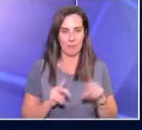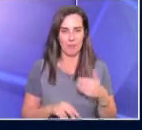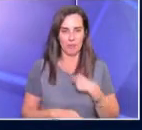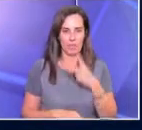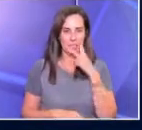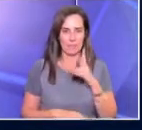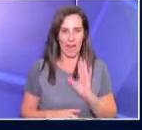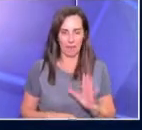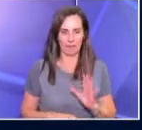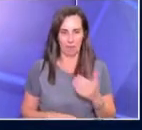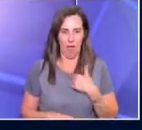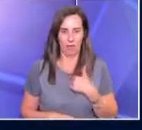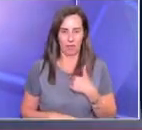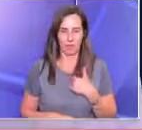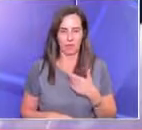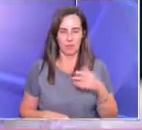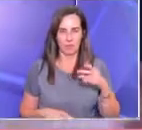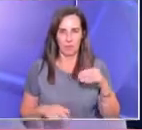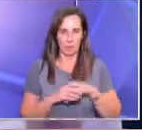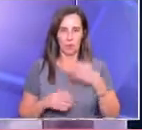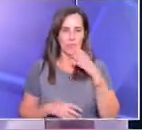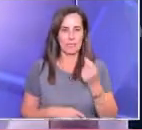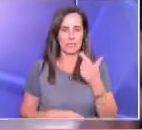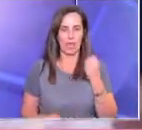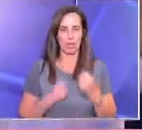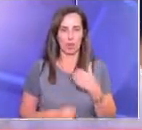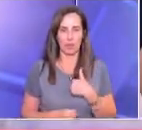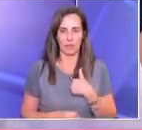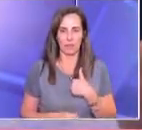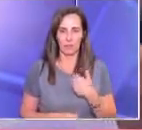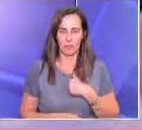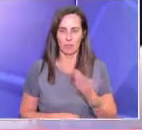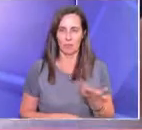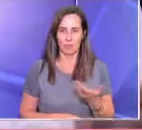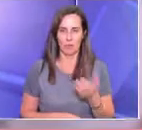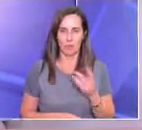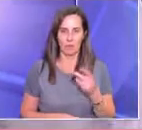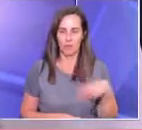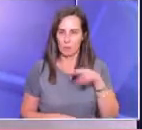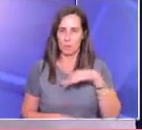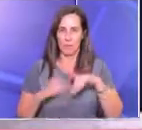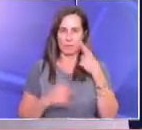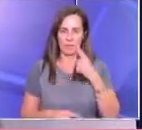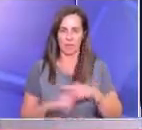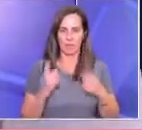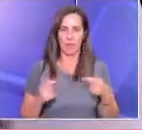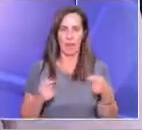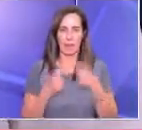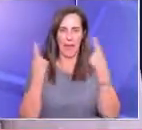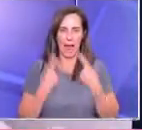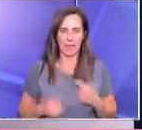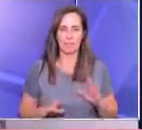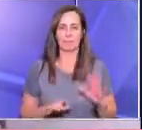כשאני מסתכלת מהצד, בתור מי שחי את ירושלים, זה קצת קשה לי, כי אני אומרת באמת, כשמסתובבים בחובות זה נראה אחרת. לגבי